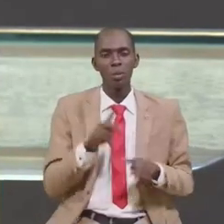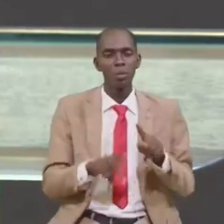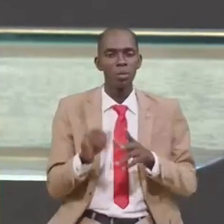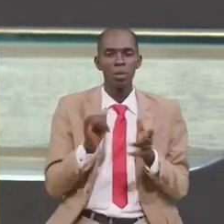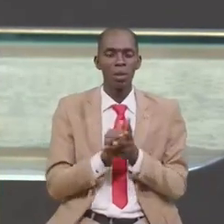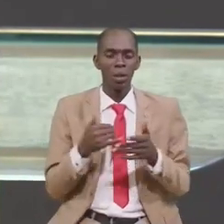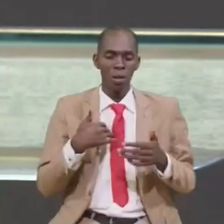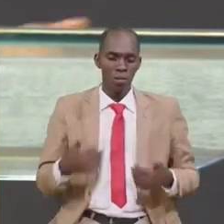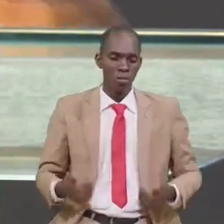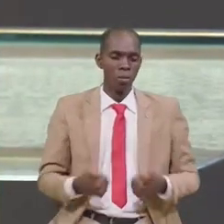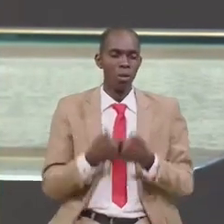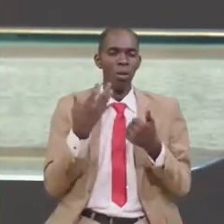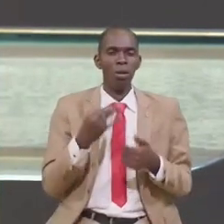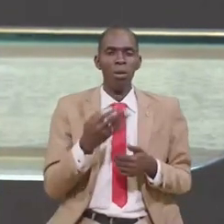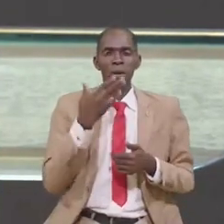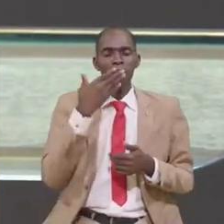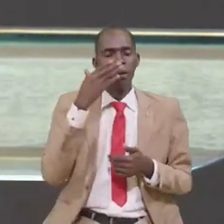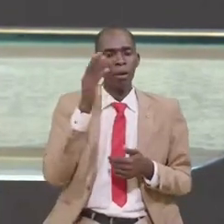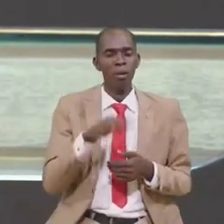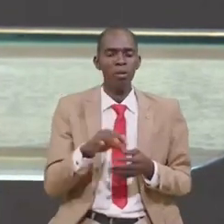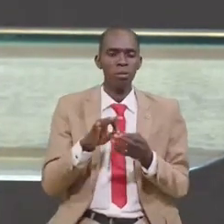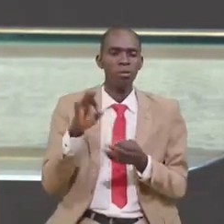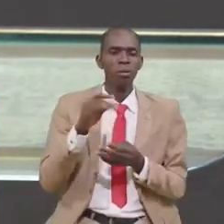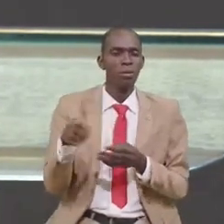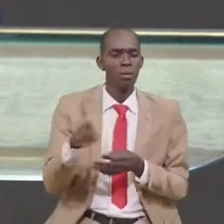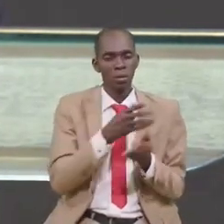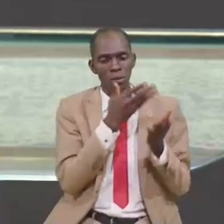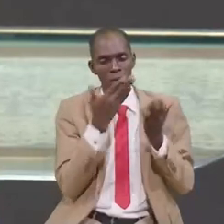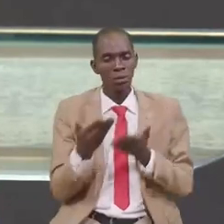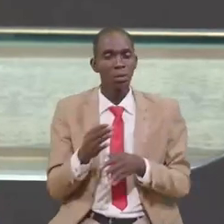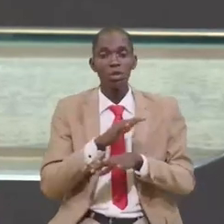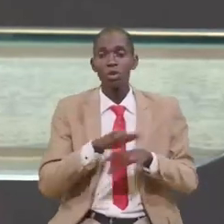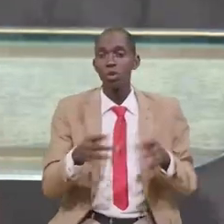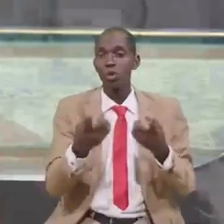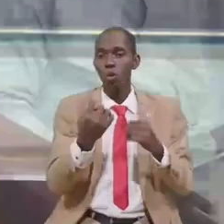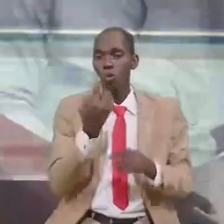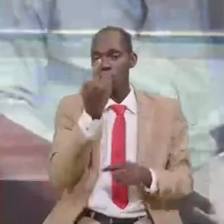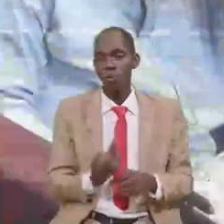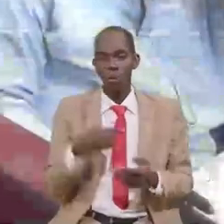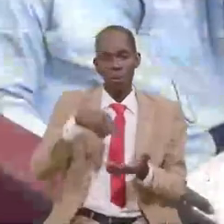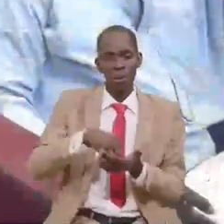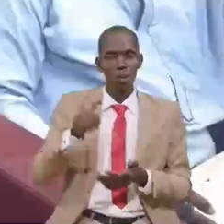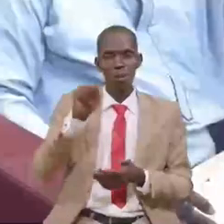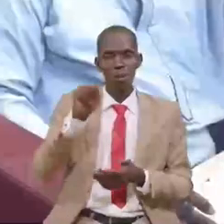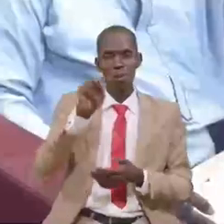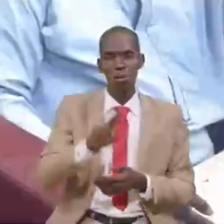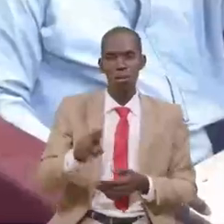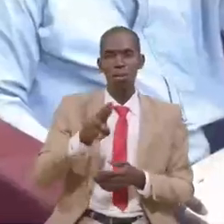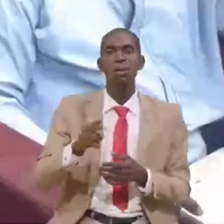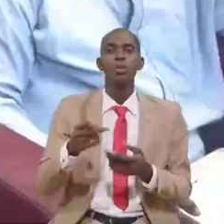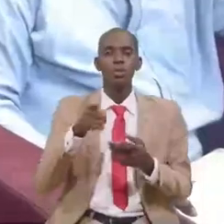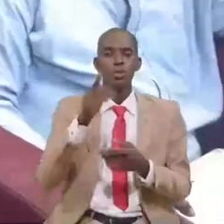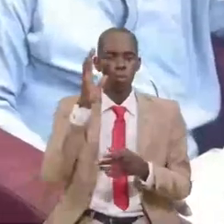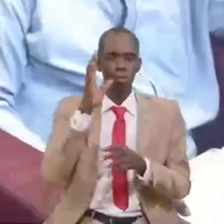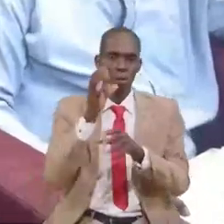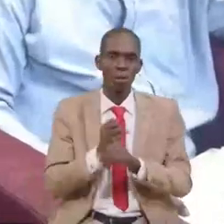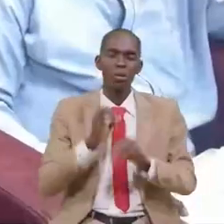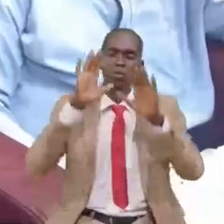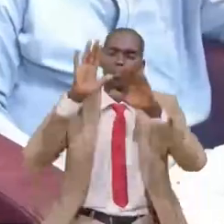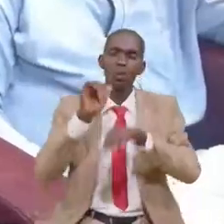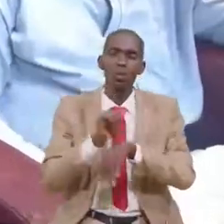défis, des démons, les démoniaques. Ne venez pas tout seul, amenez les gens et vous verrez des miracles.